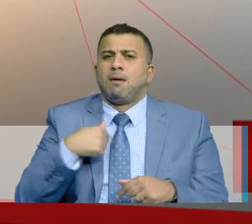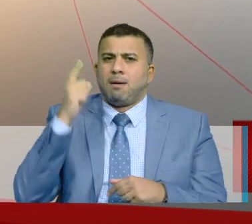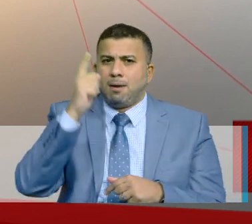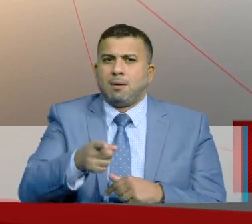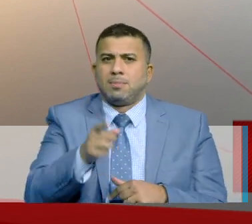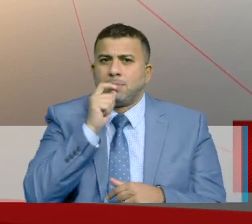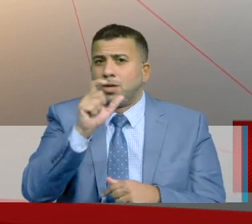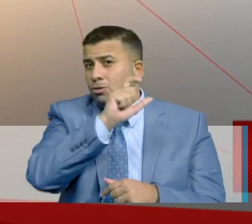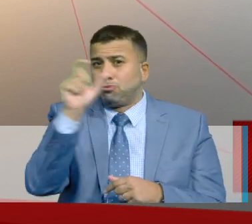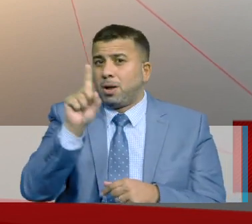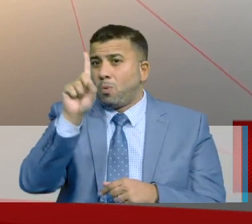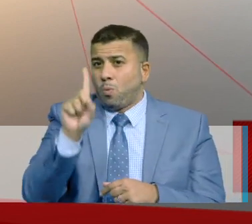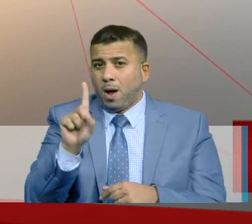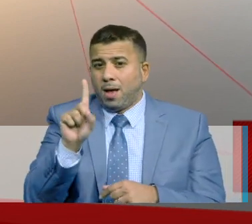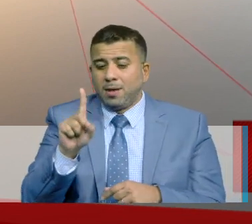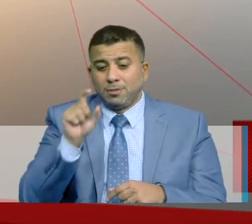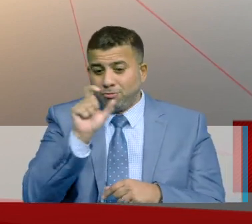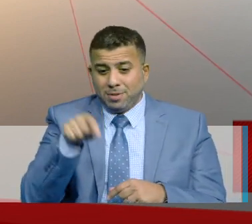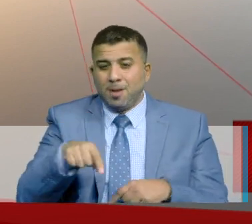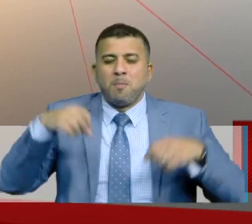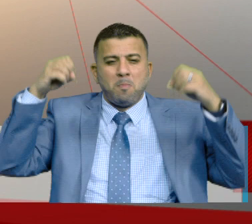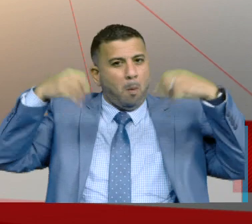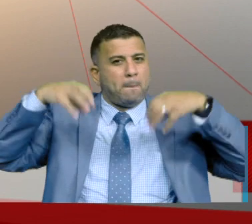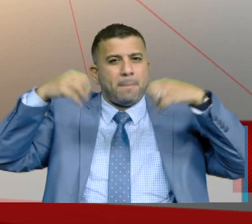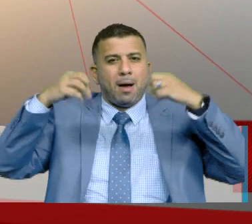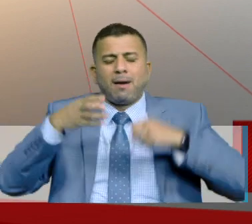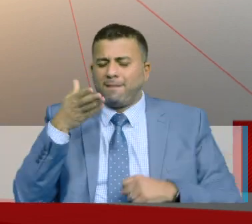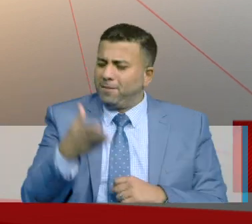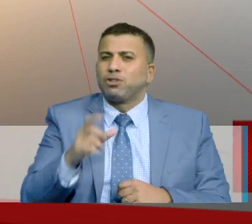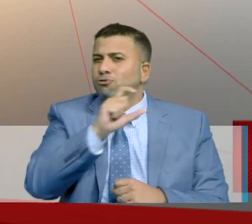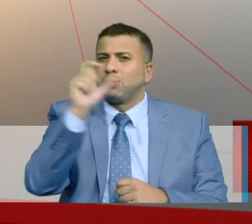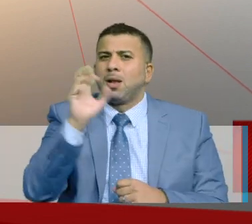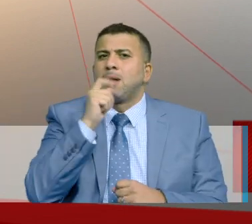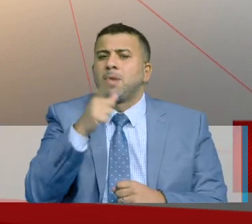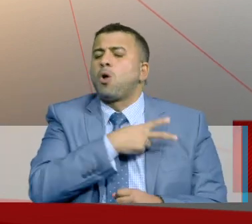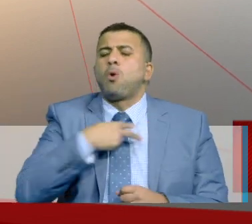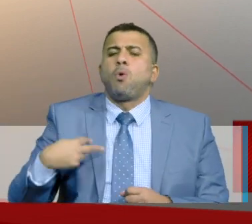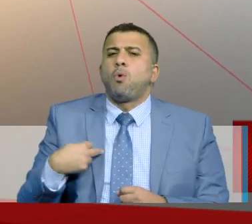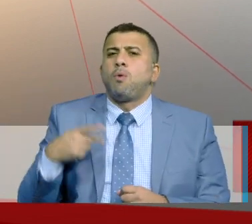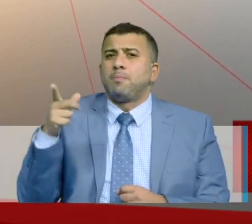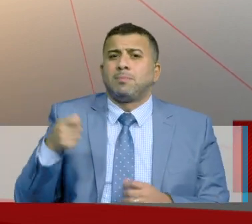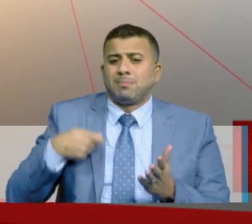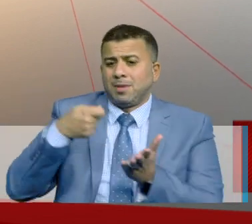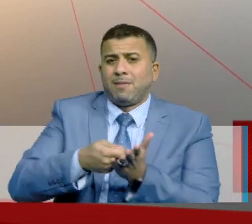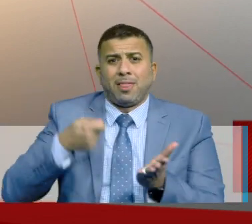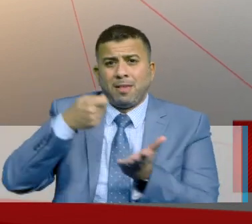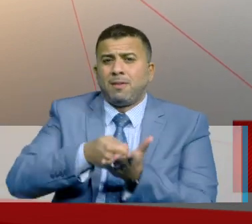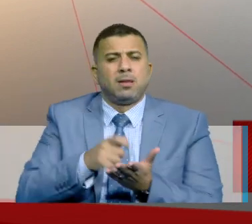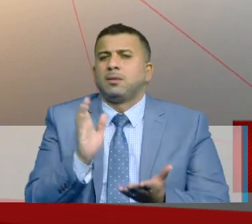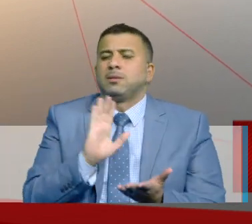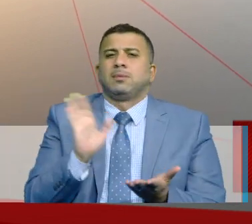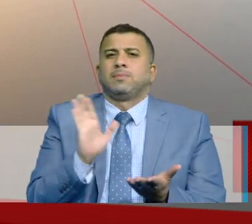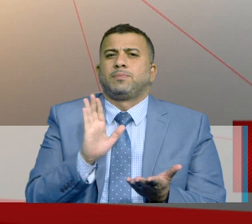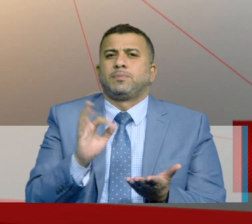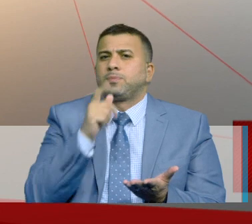هذا في شهر يناير هذا ما بعرف هذا يعني يلزم الحكومه في دفع او كذا لا يعني